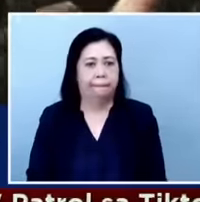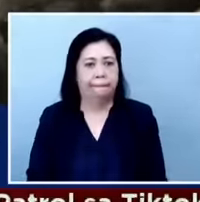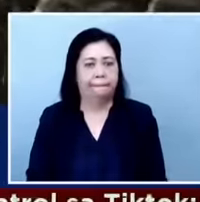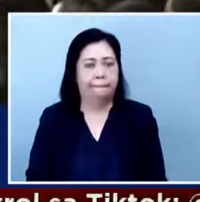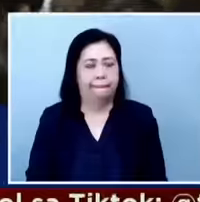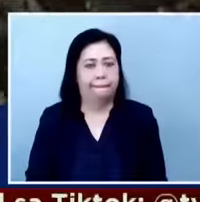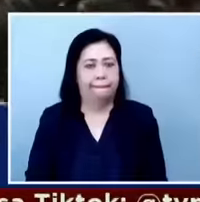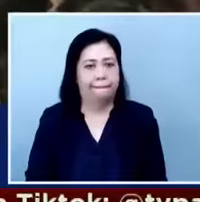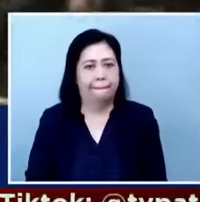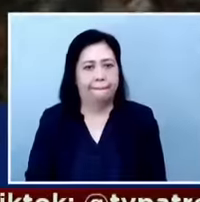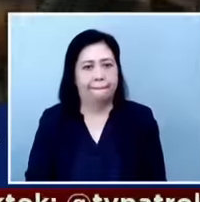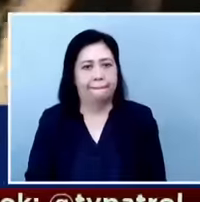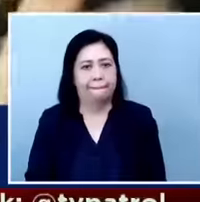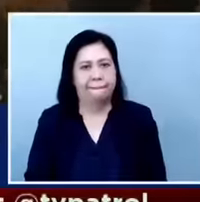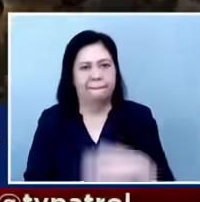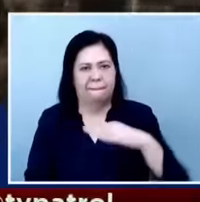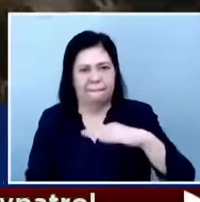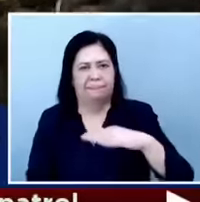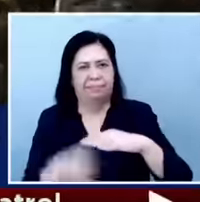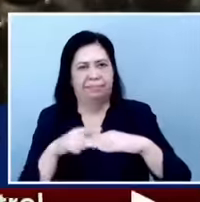Hindi pa rin gumagalaw.